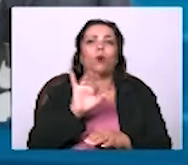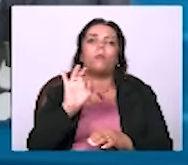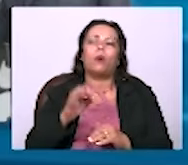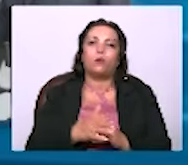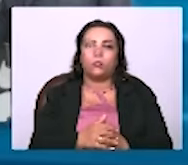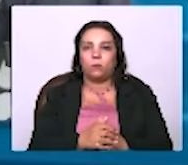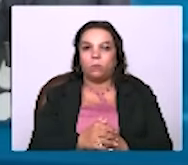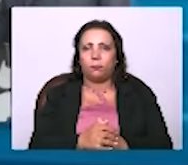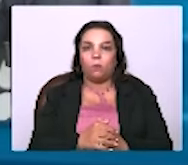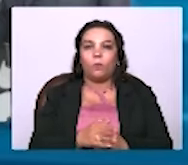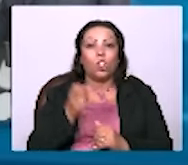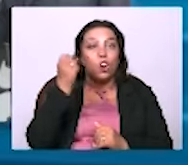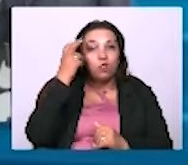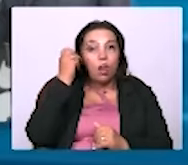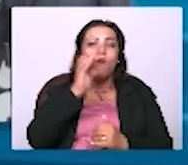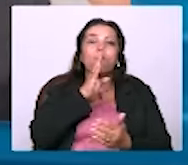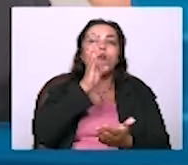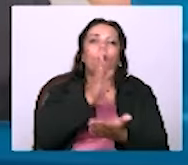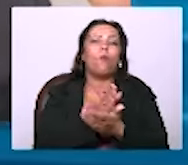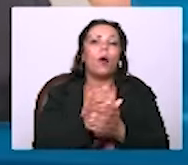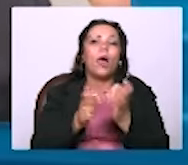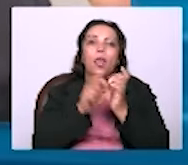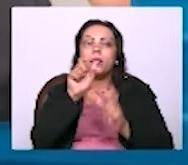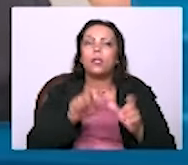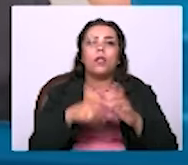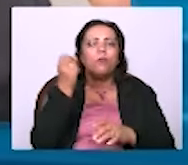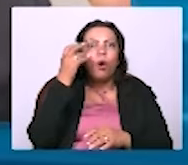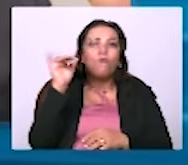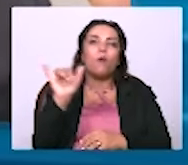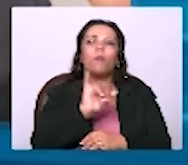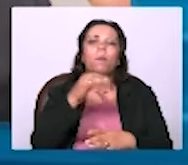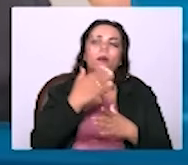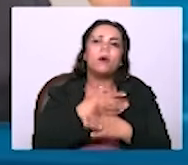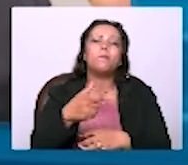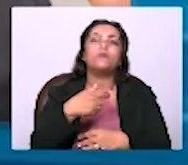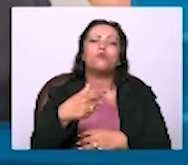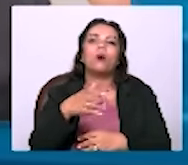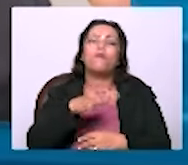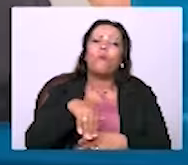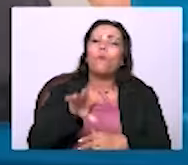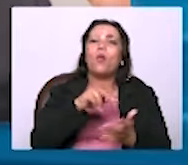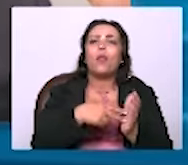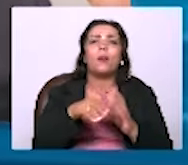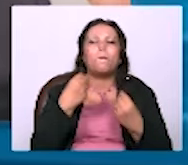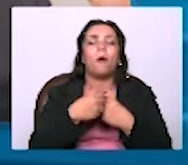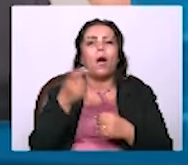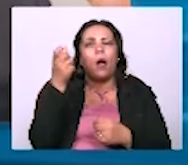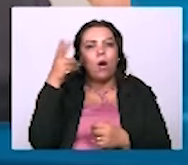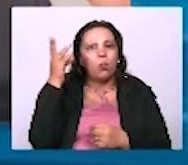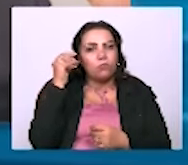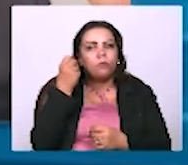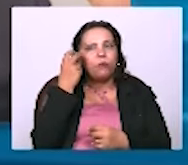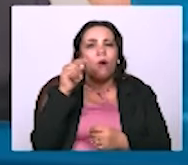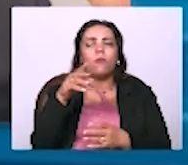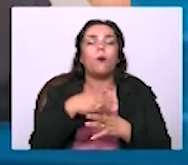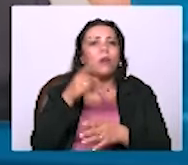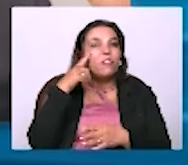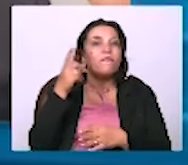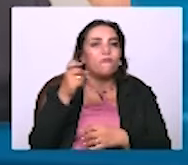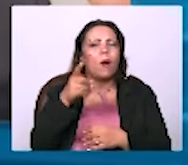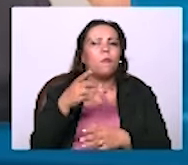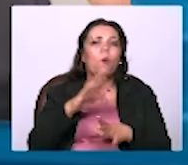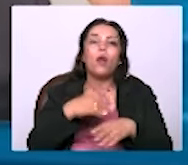مهمه ثقافه حقوق الانسان ثقافه مهمه حتى نتصرف جميعا وفق هذه الثقافه وندركها